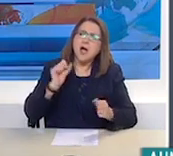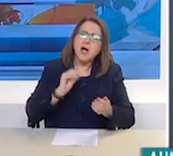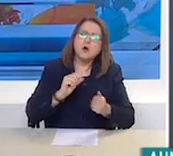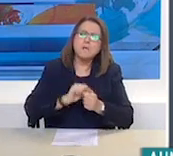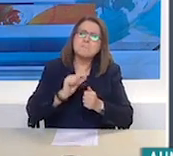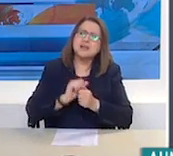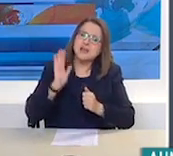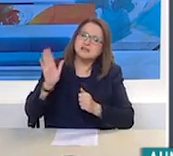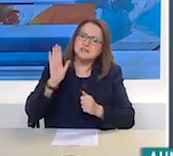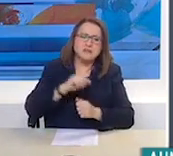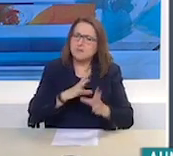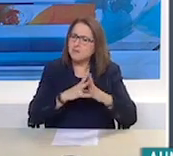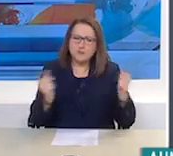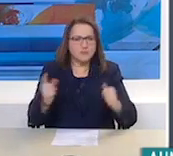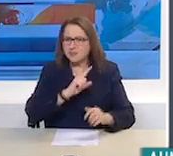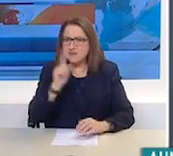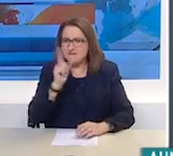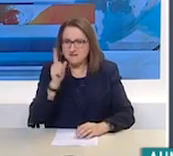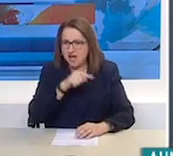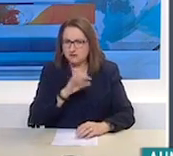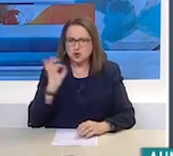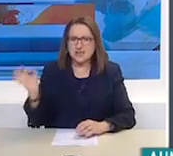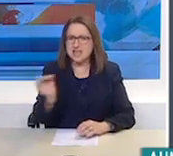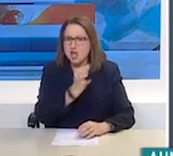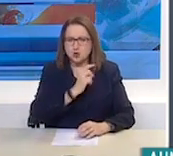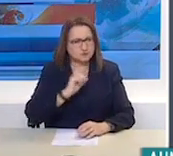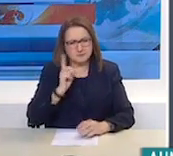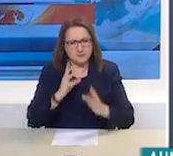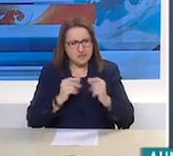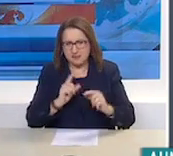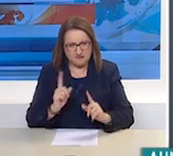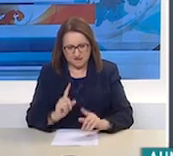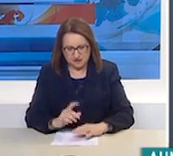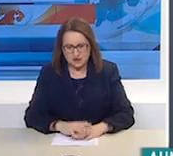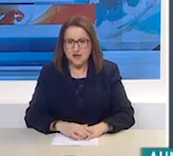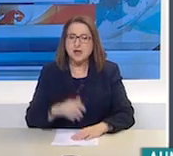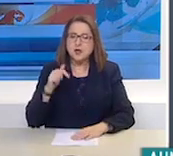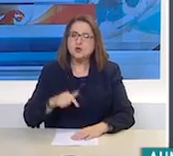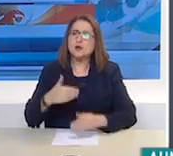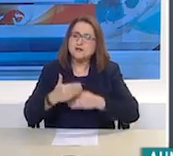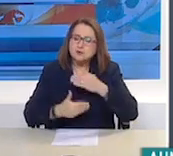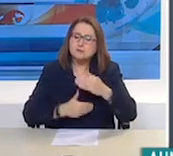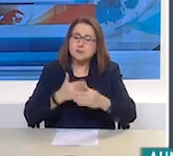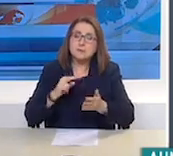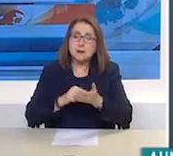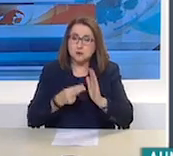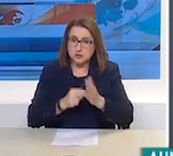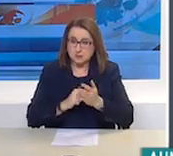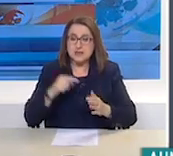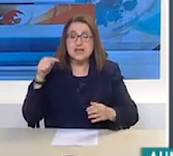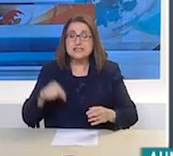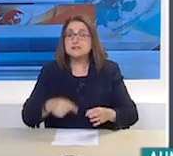γνωρίζουμε. Θα ήθελα σήμερα να μιλήσουμε για τις ομάδες πληθυσμού που έχουν αυξημένο κίνδυνο να εμφανίσουν σοβαρή νόσο